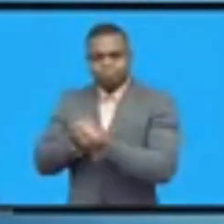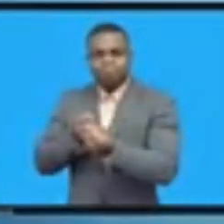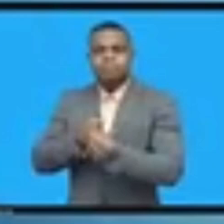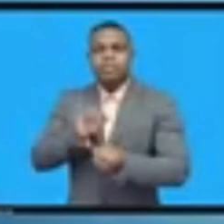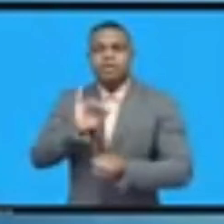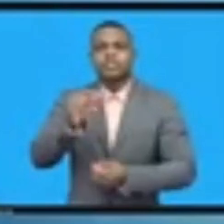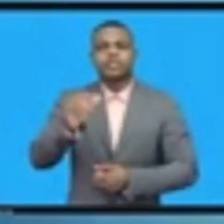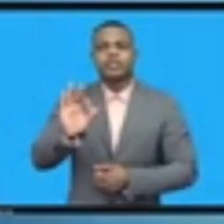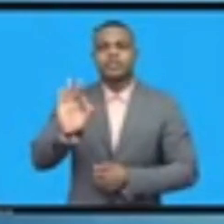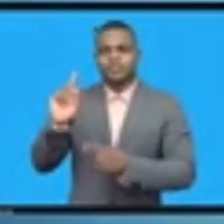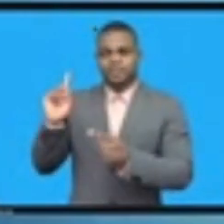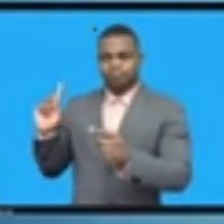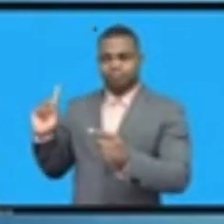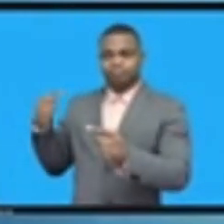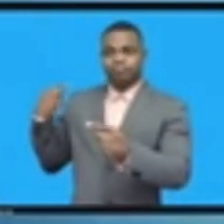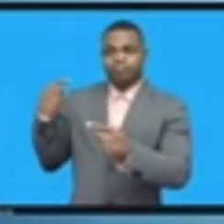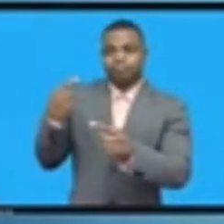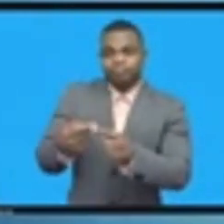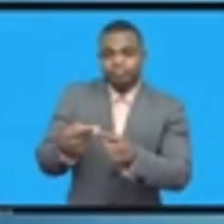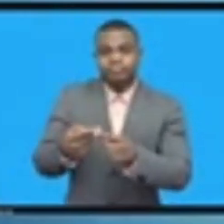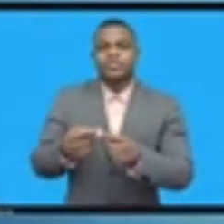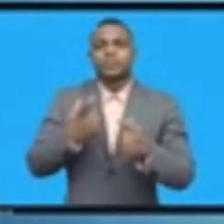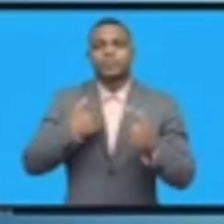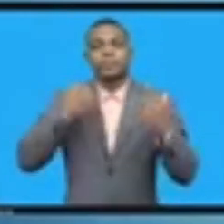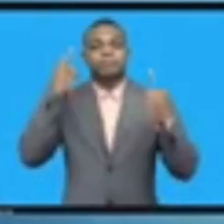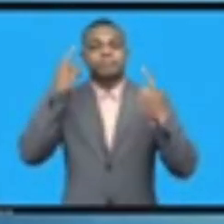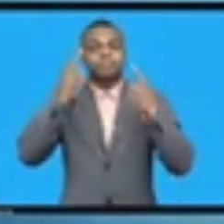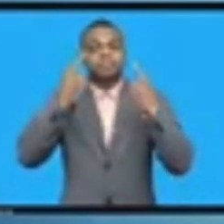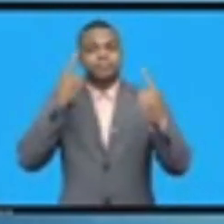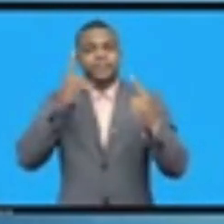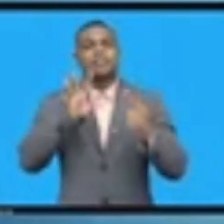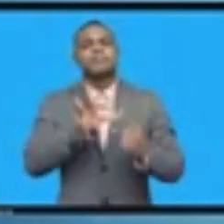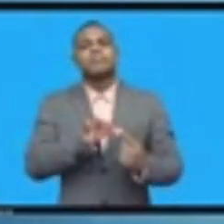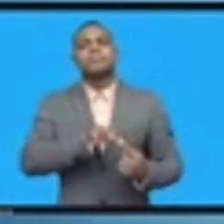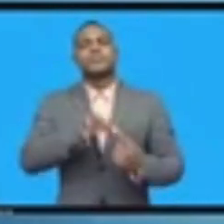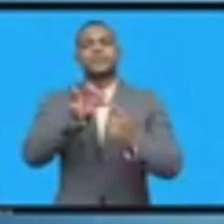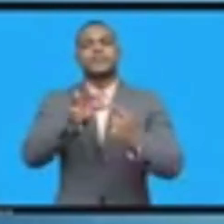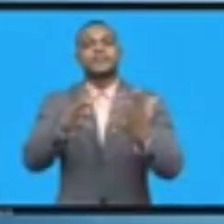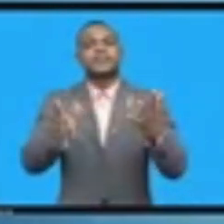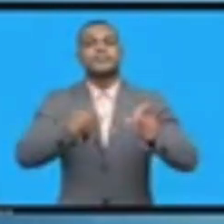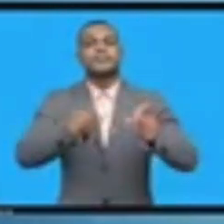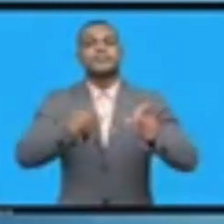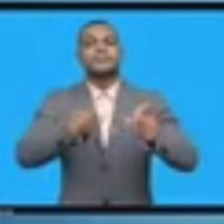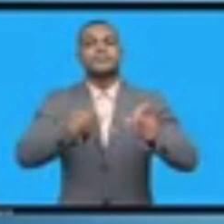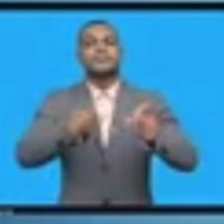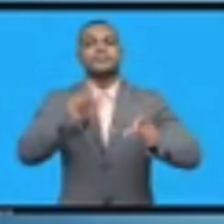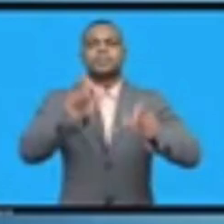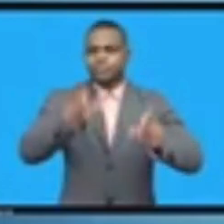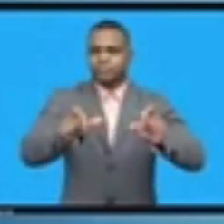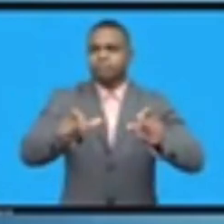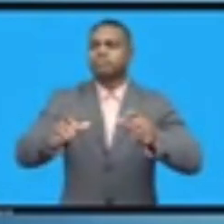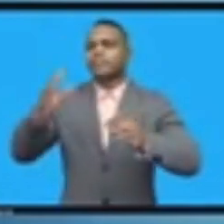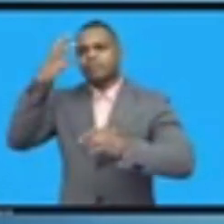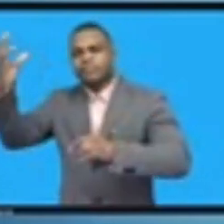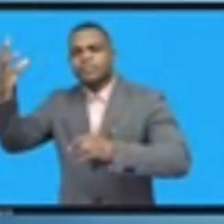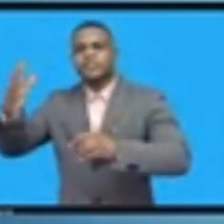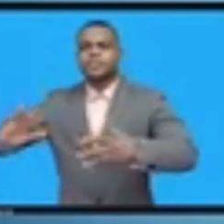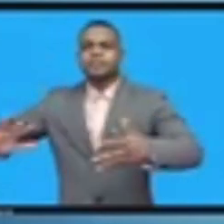特别是来到非洲，它是 IGF 的诞生之